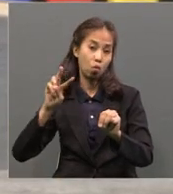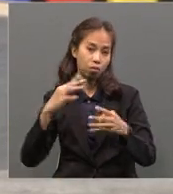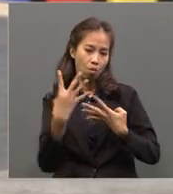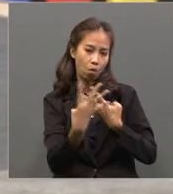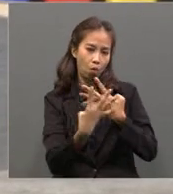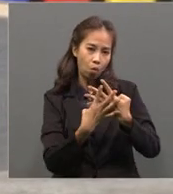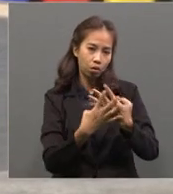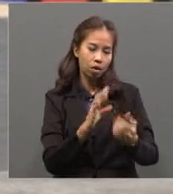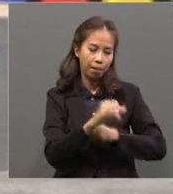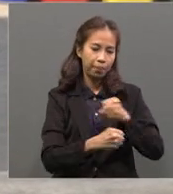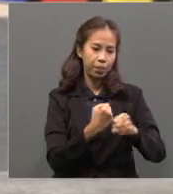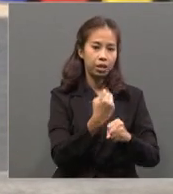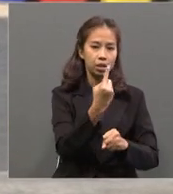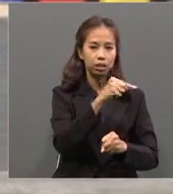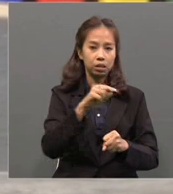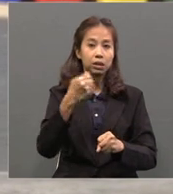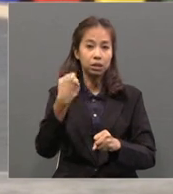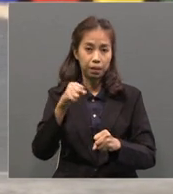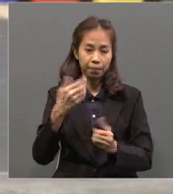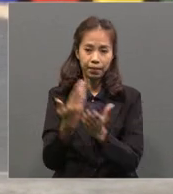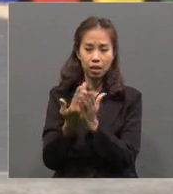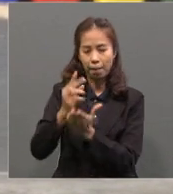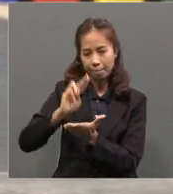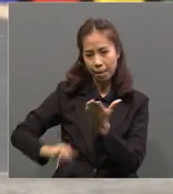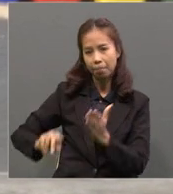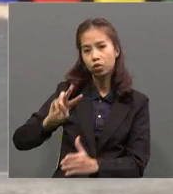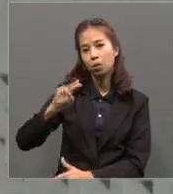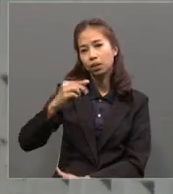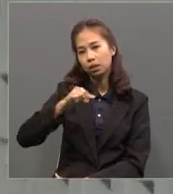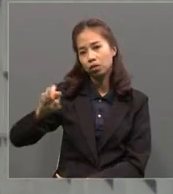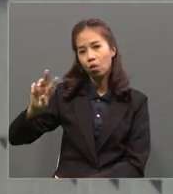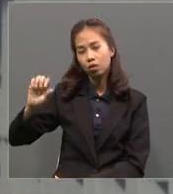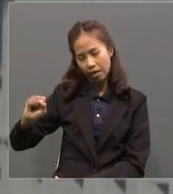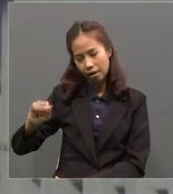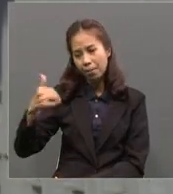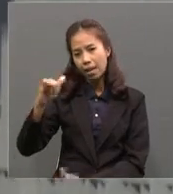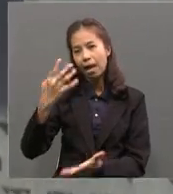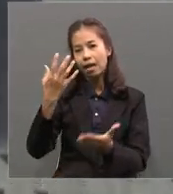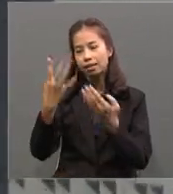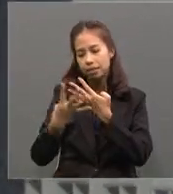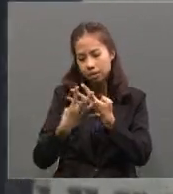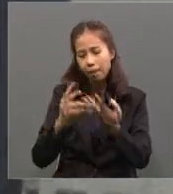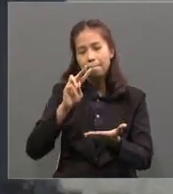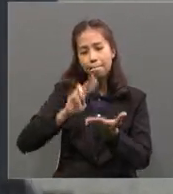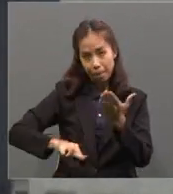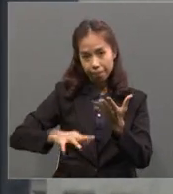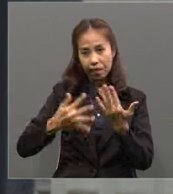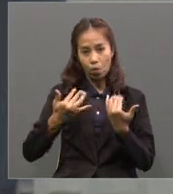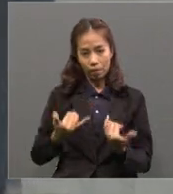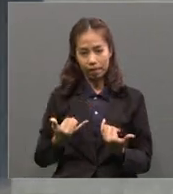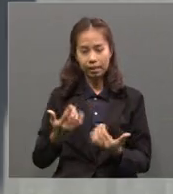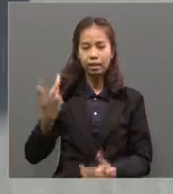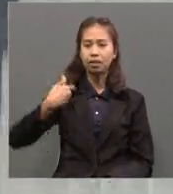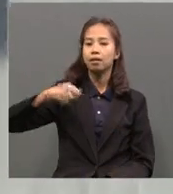คุกตั้งแต่ 1-10ปีปรับตั้งแต่20,000-200,000บาทหรือทั้งจำทั้งปรับศาลฎีกาแผนกคดีอาญา